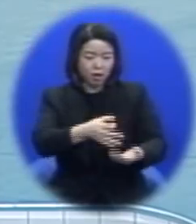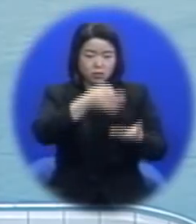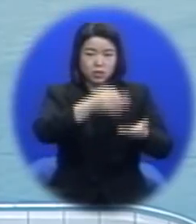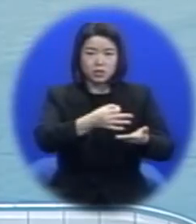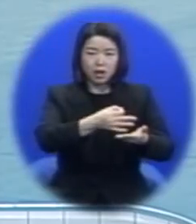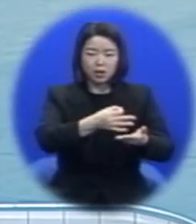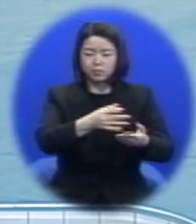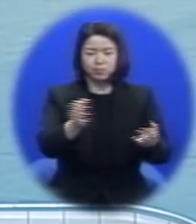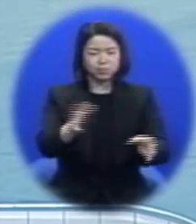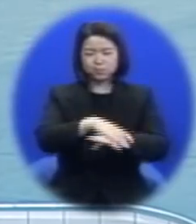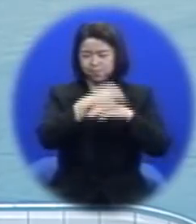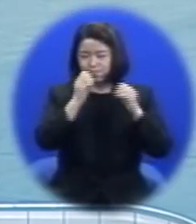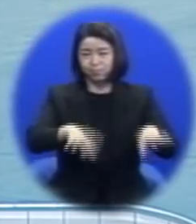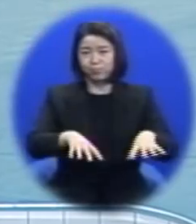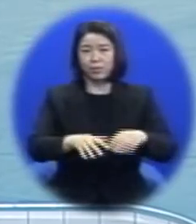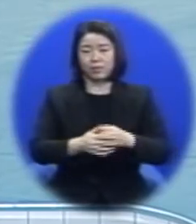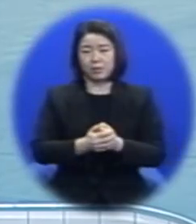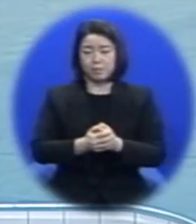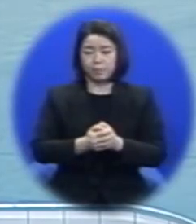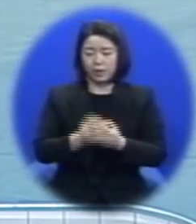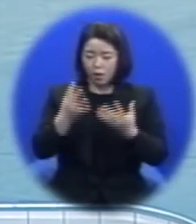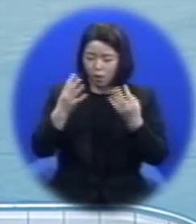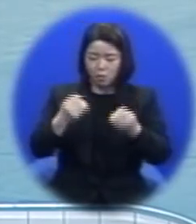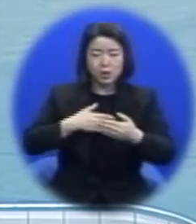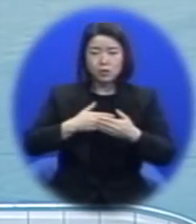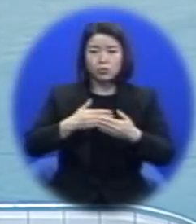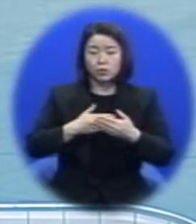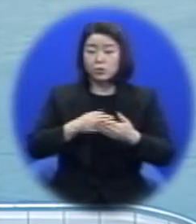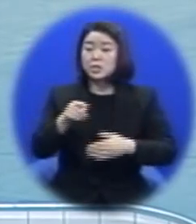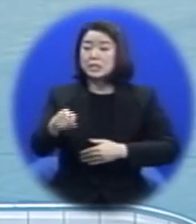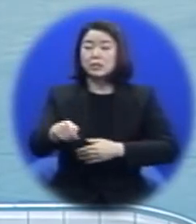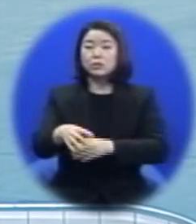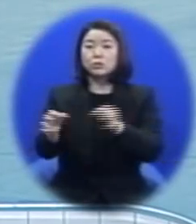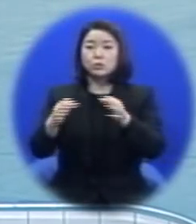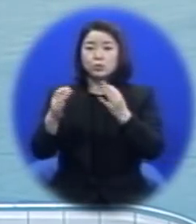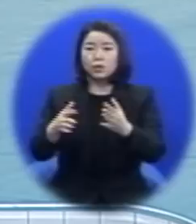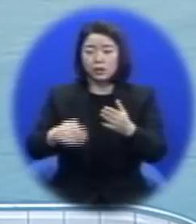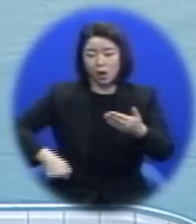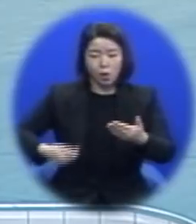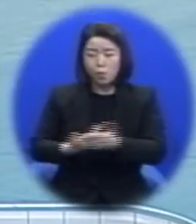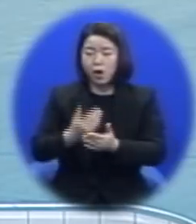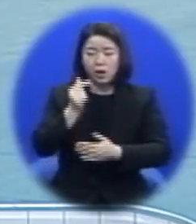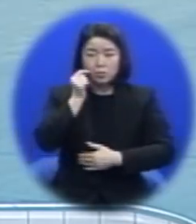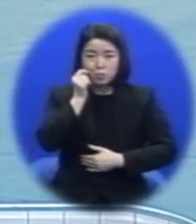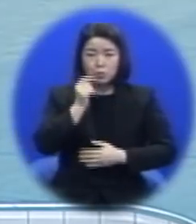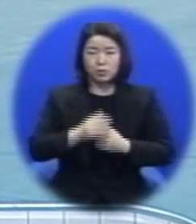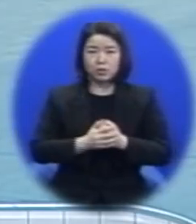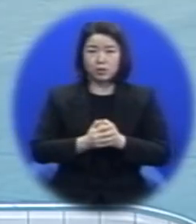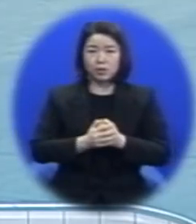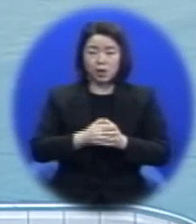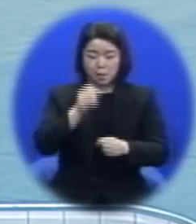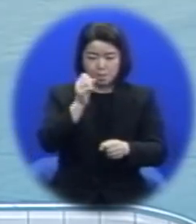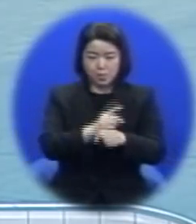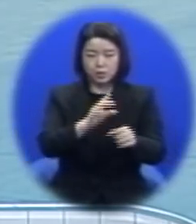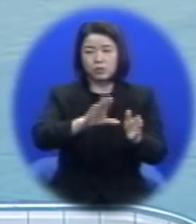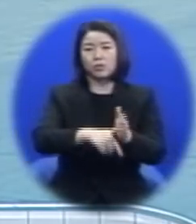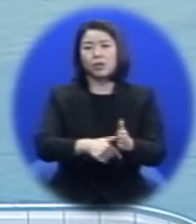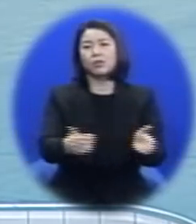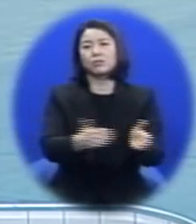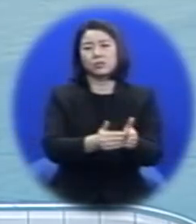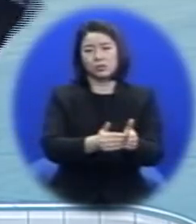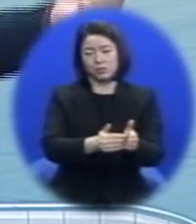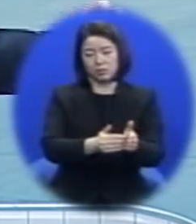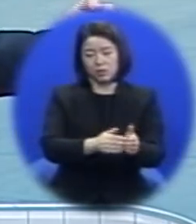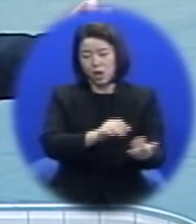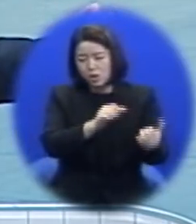없습니다. 얼마나 두려운지 그때는 그 순간에는 회개도 못합니다. 벌써 때가 지났기 때문에.